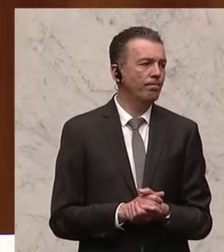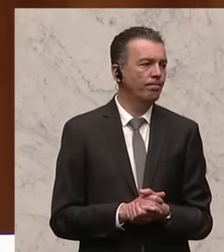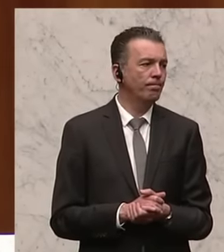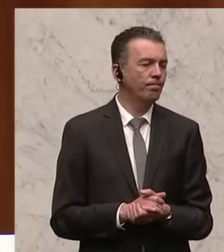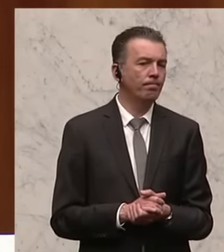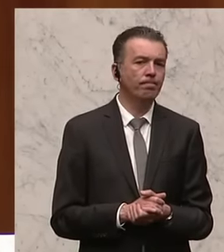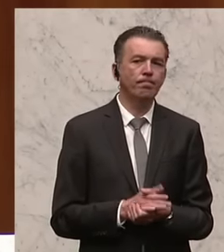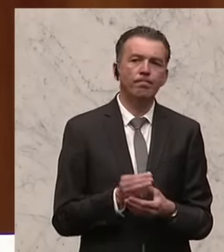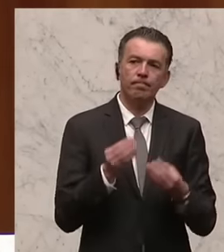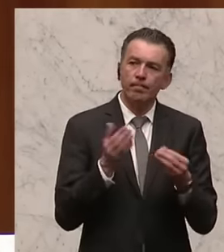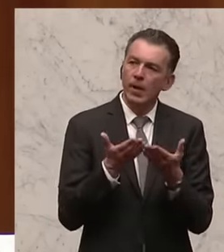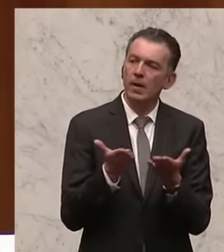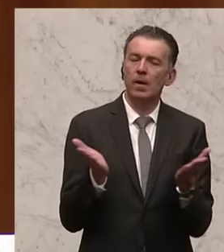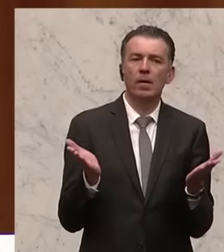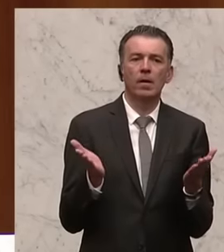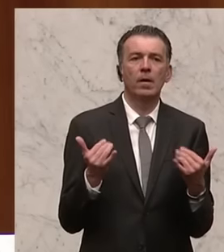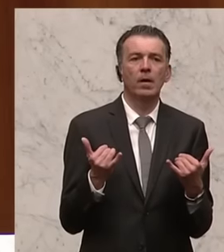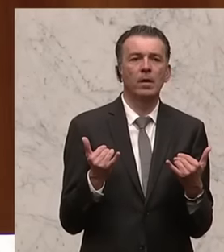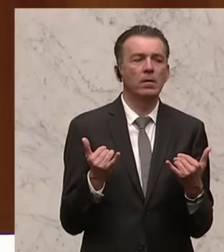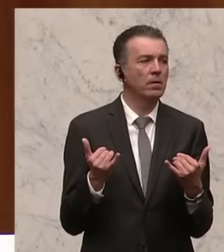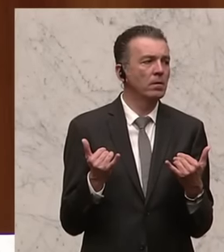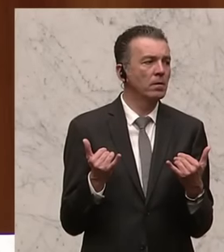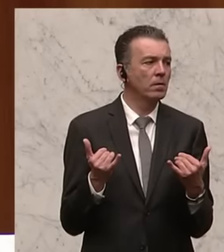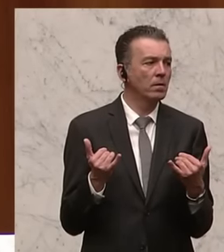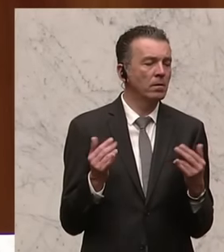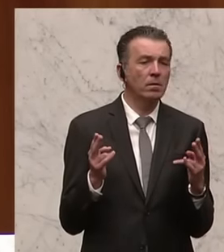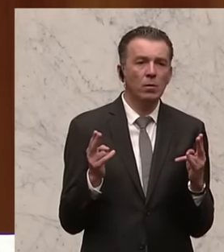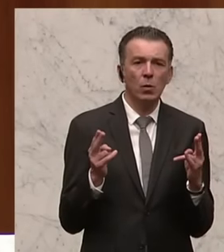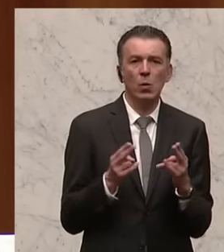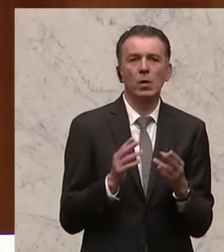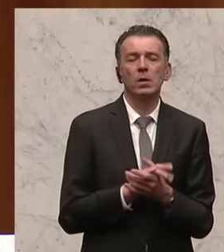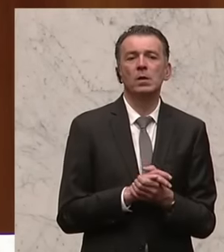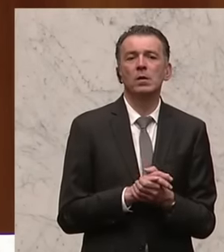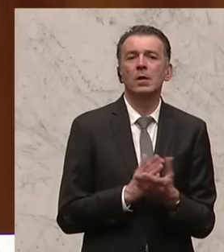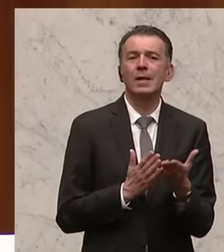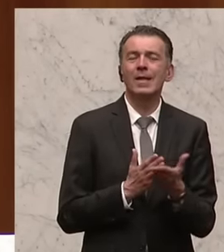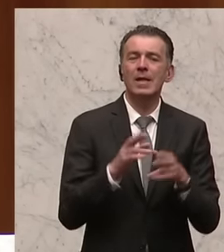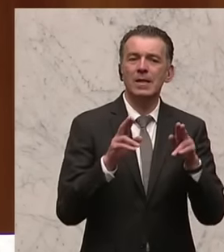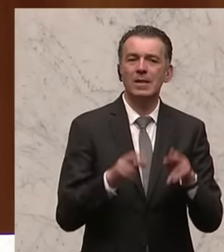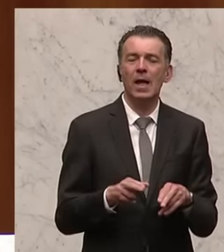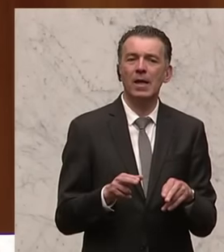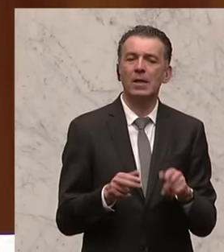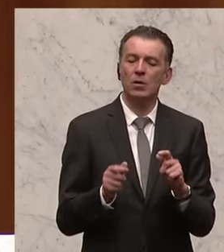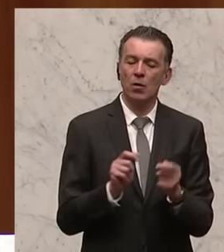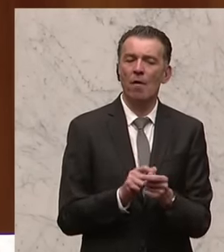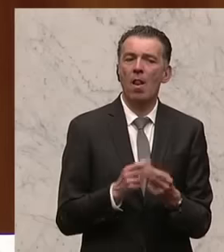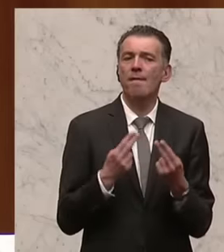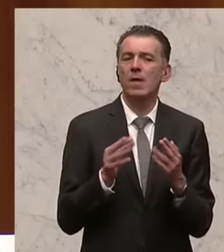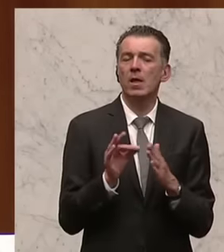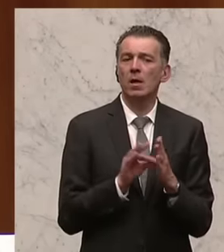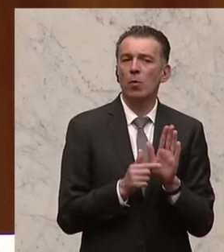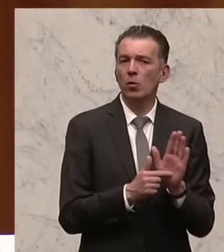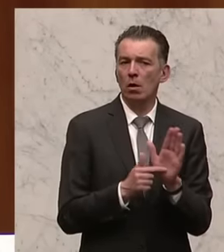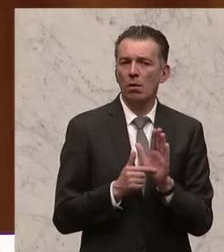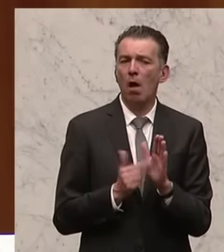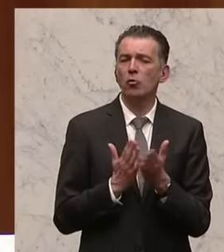Sehr geehrte Abgeordnete, ich darf nun kurz die wesentlichen Eckpunkte der Dienstrechtsnovelle vorstellen. Es ist schon